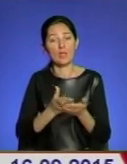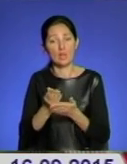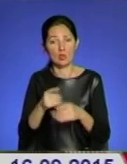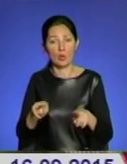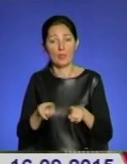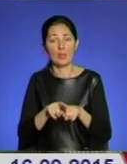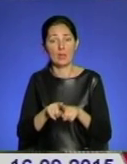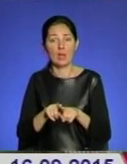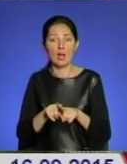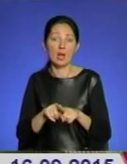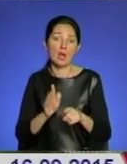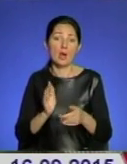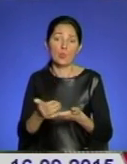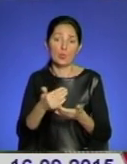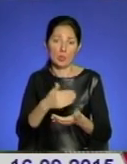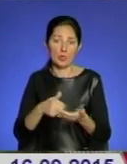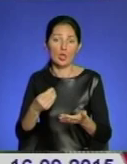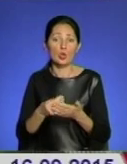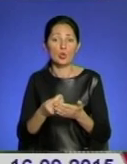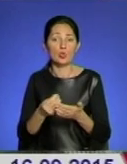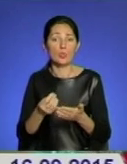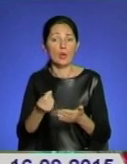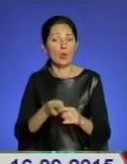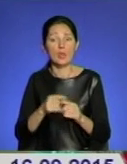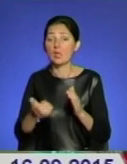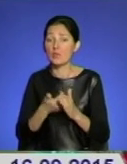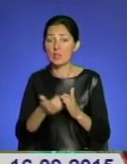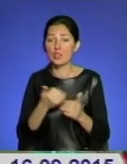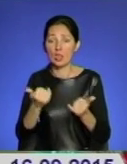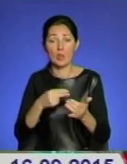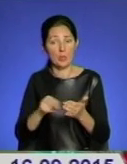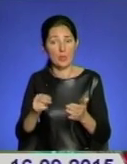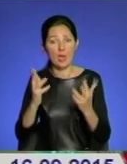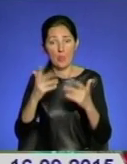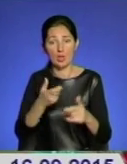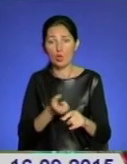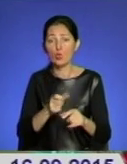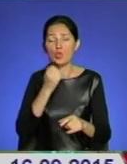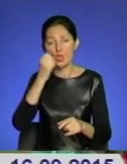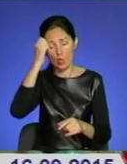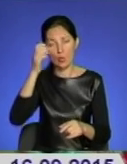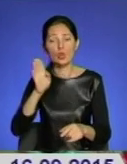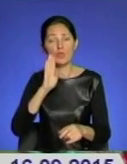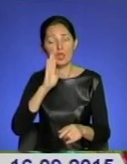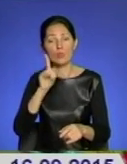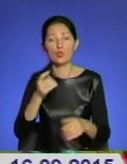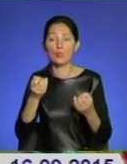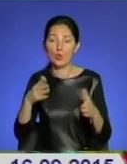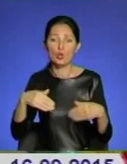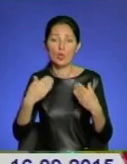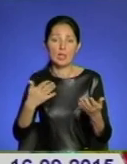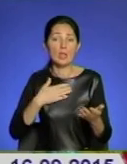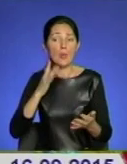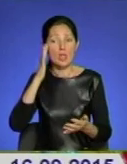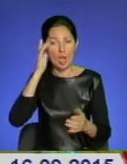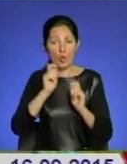закумулюють суму, якої не вистачає для придбання апарата. Дуже дякую дівчатам за те, що вони просто дали нам ідею, подарували нам